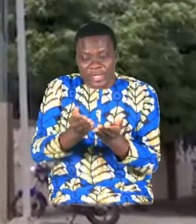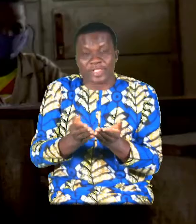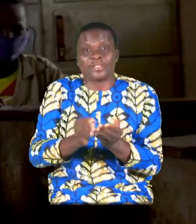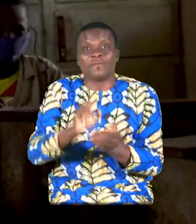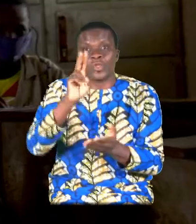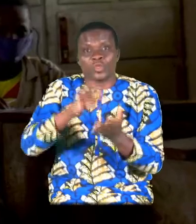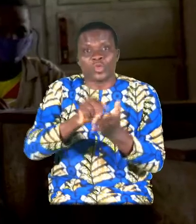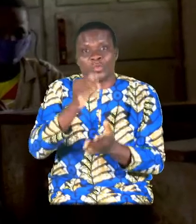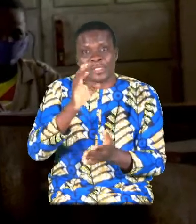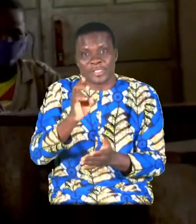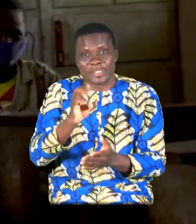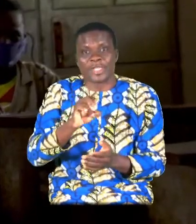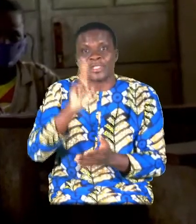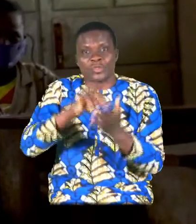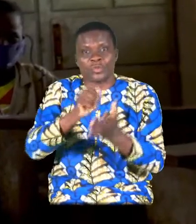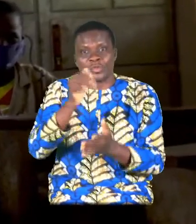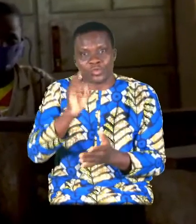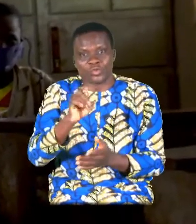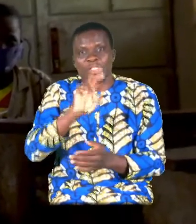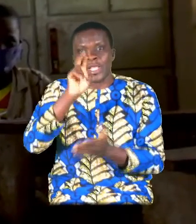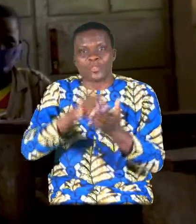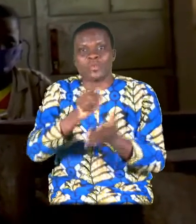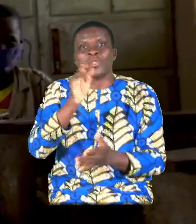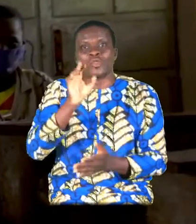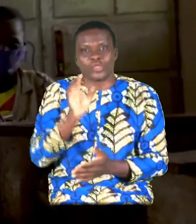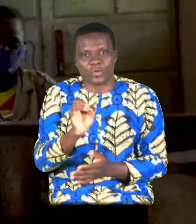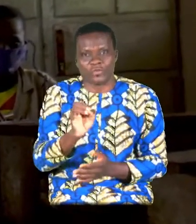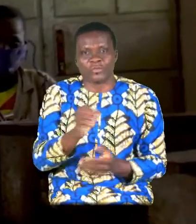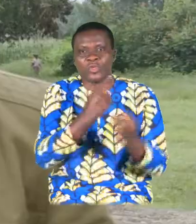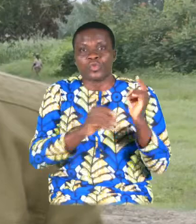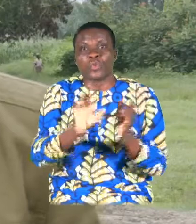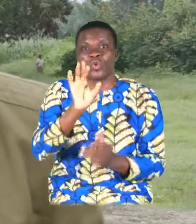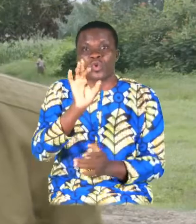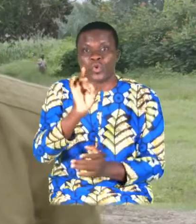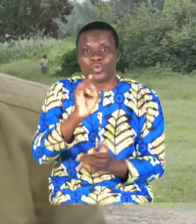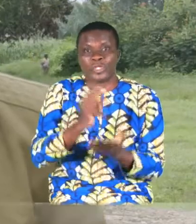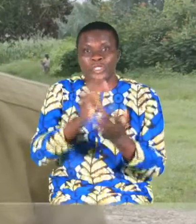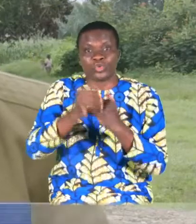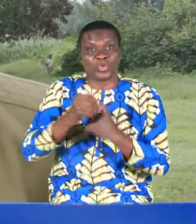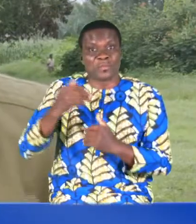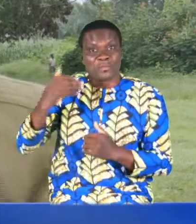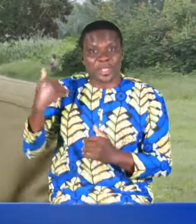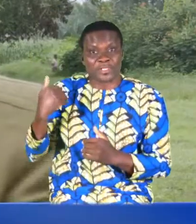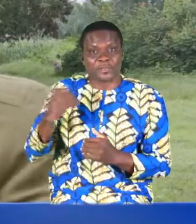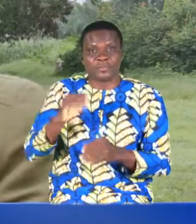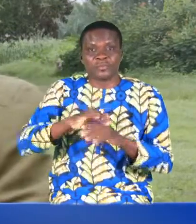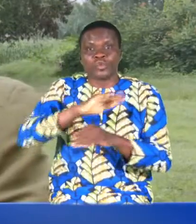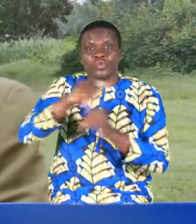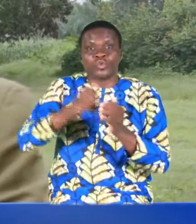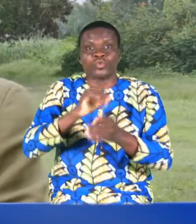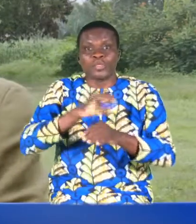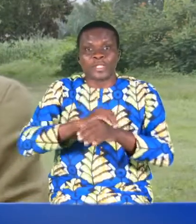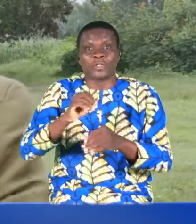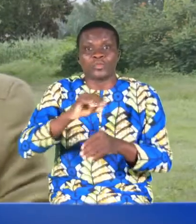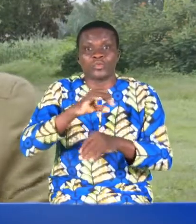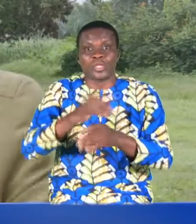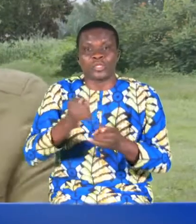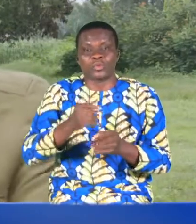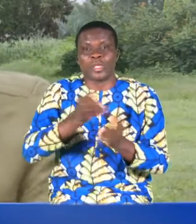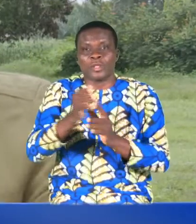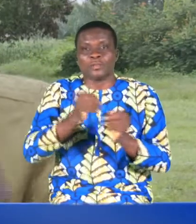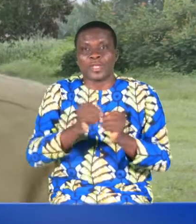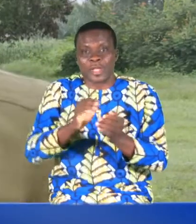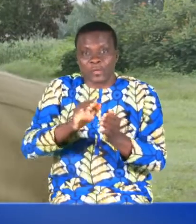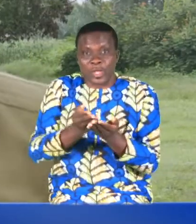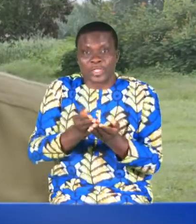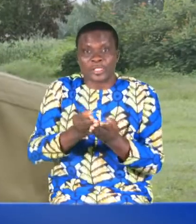2017. 2018 et 2019. Depuis le 8 juin passé, sur toute l'étendue du territoire, par rapport à